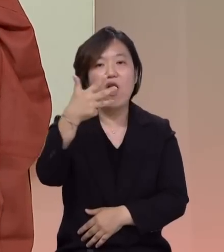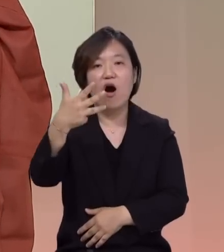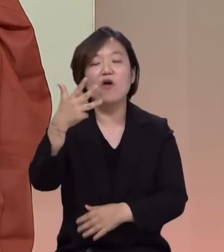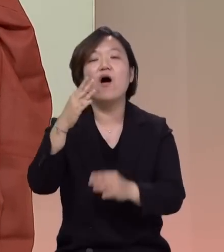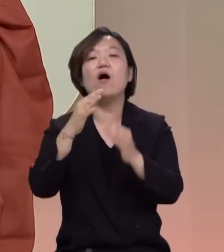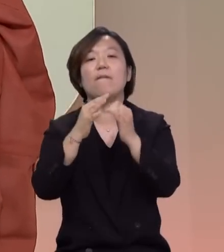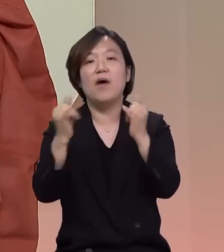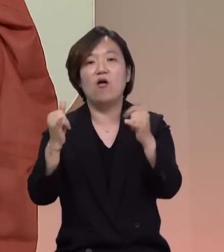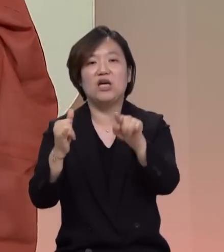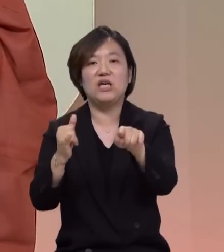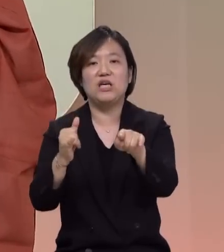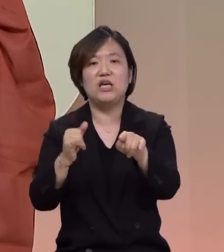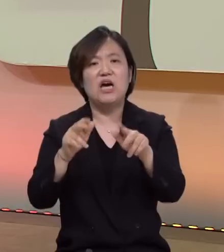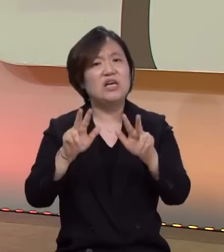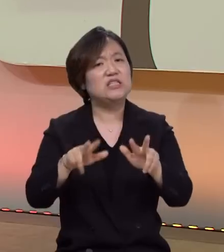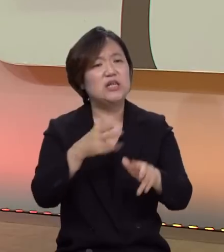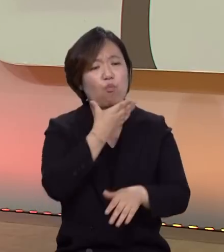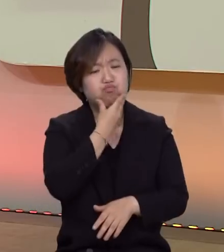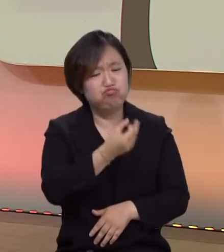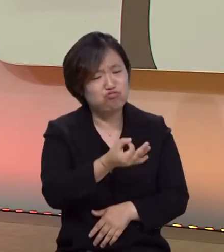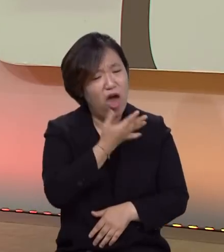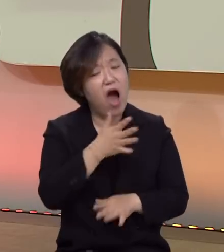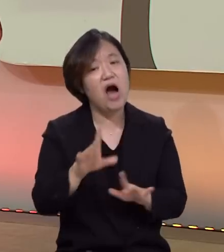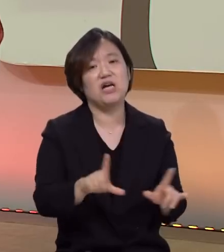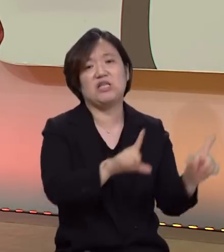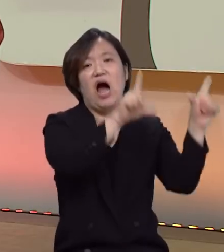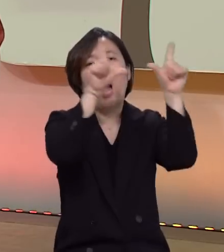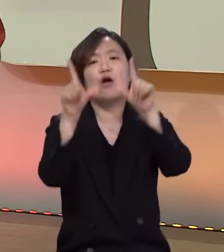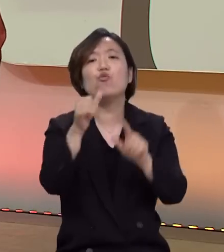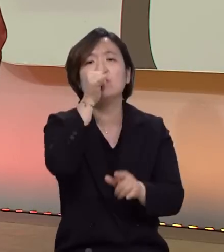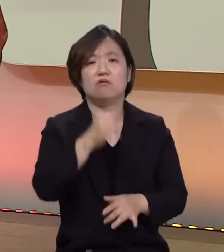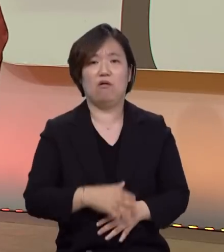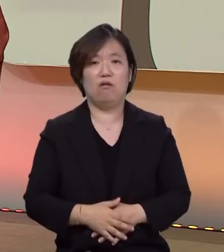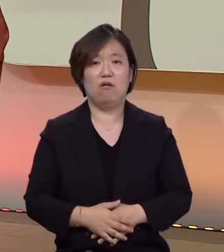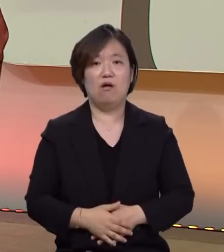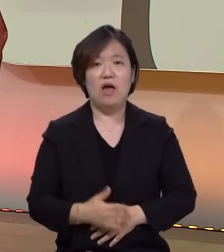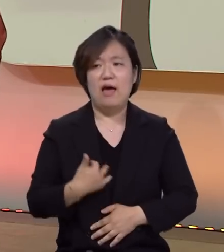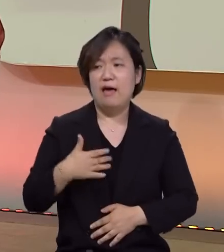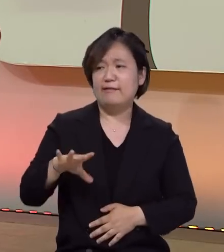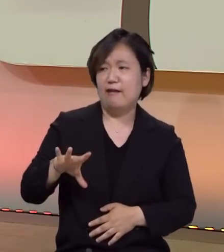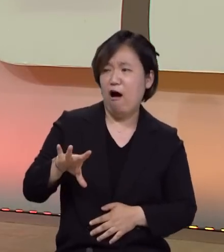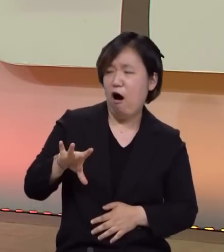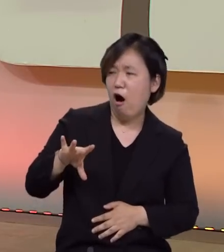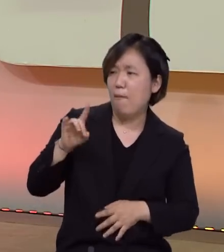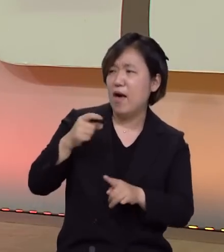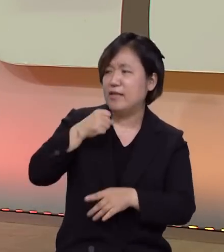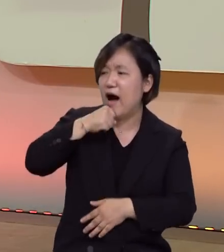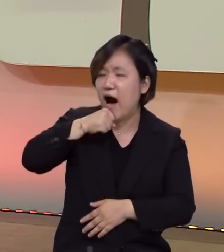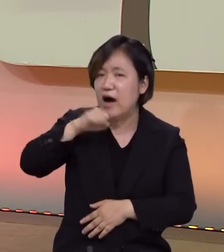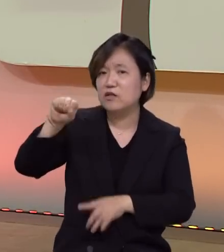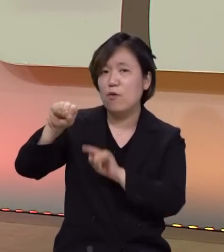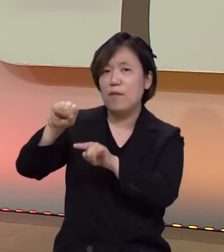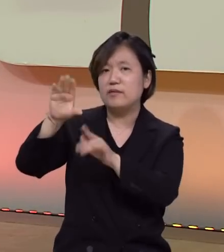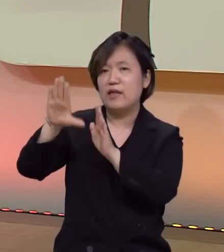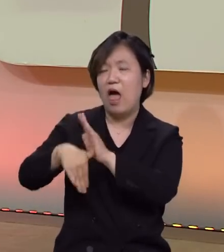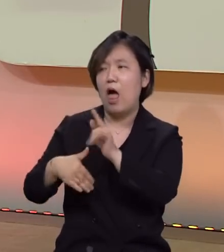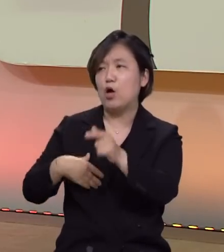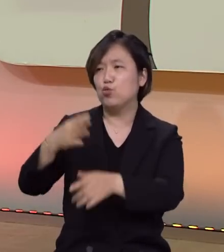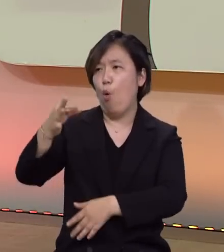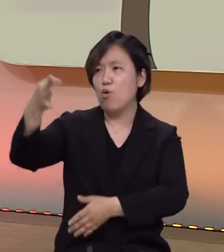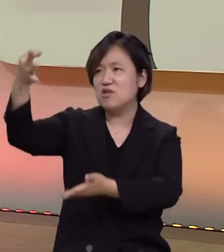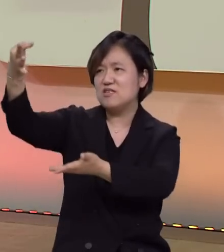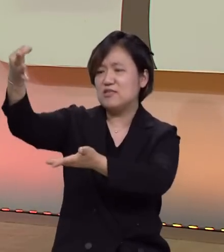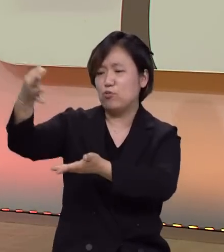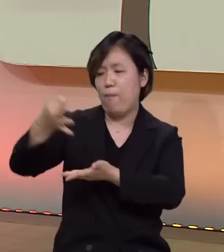있더라 처음에 정말 걷잡을 수도 없이 큰 엄청난 금액의